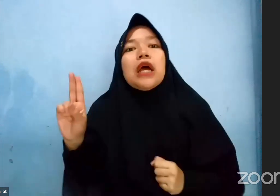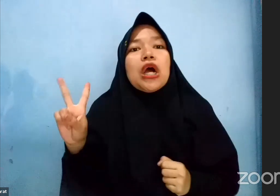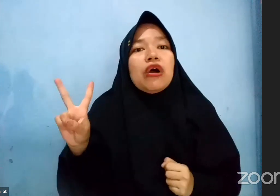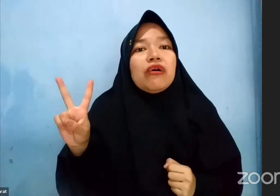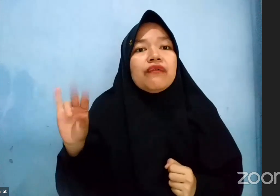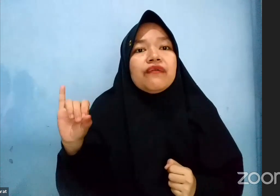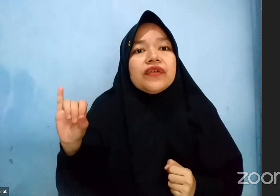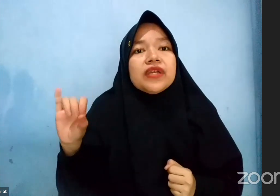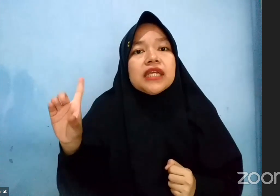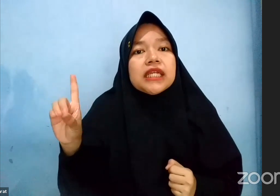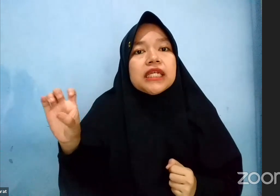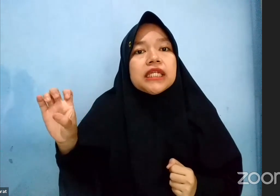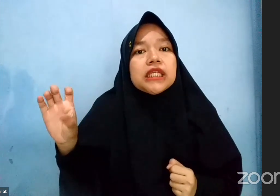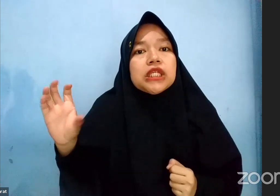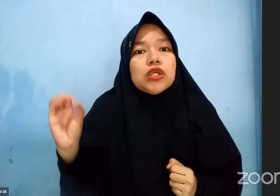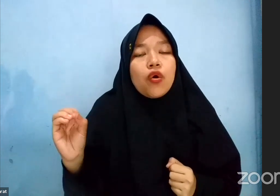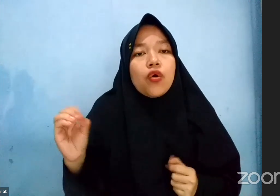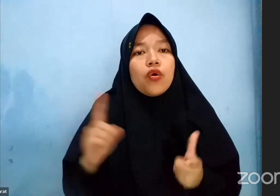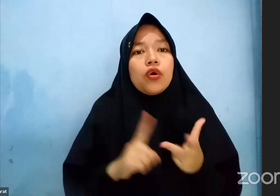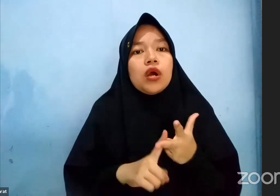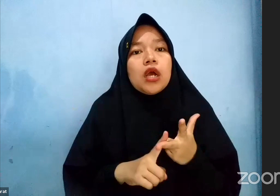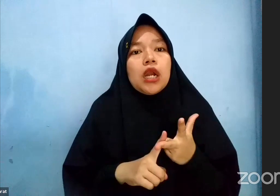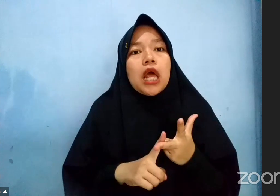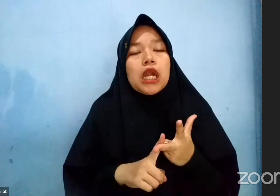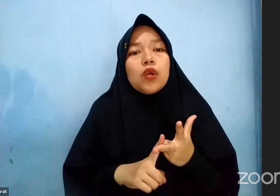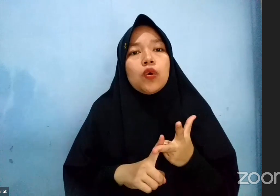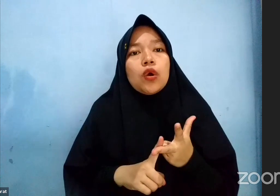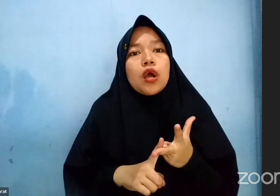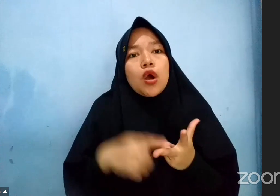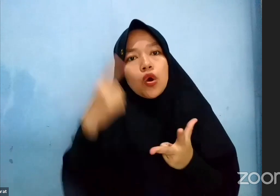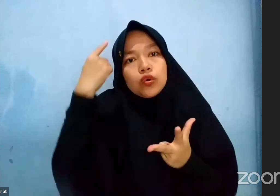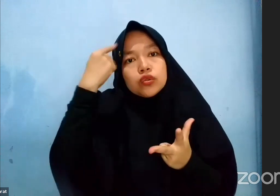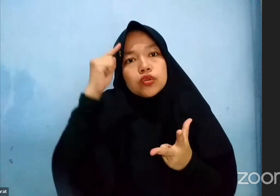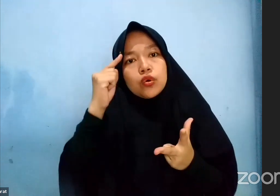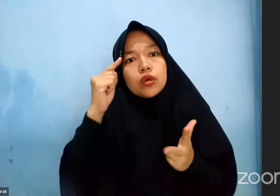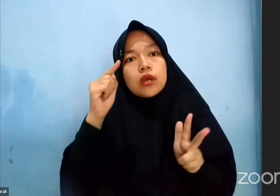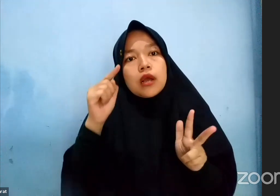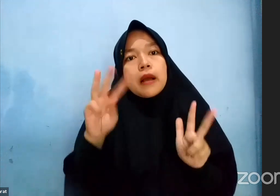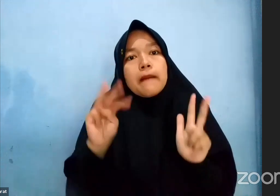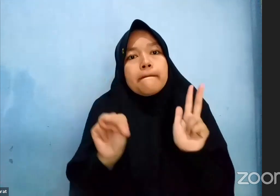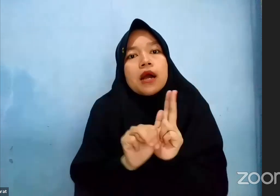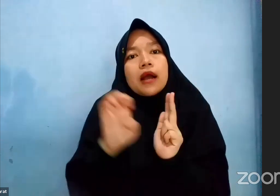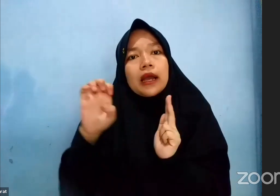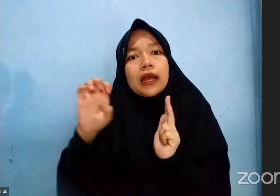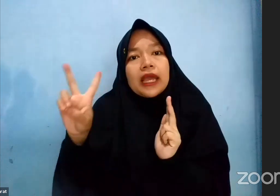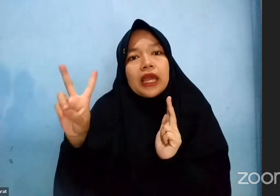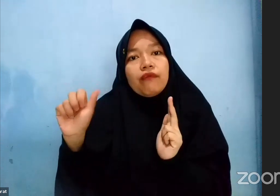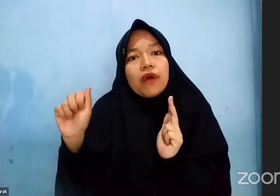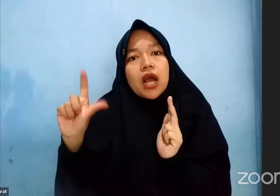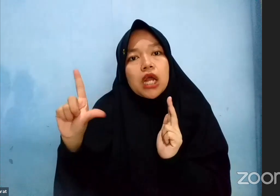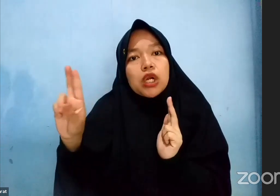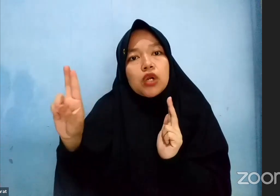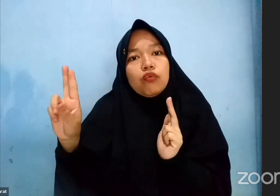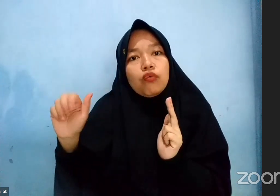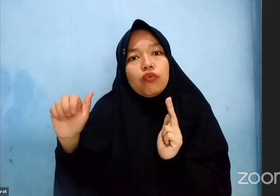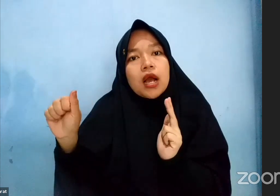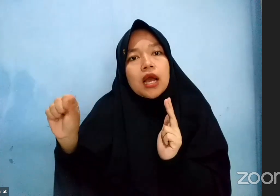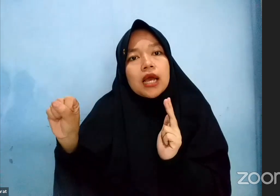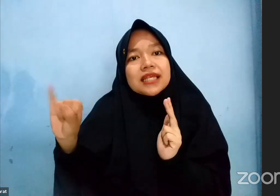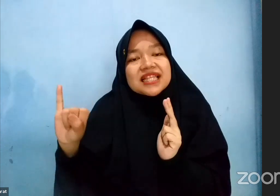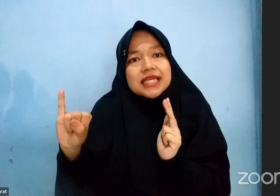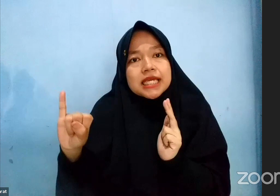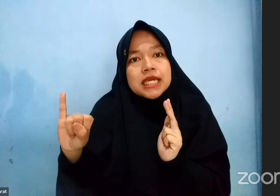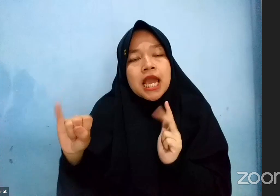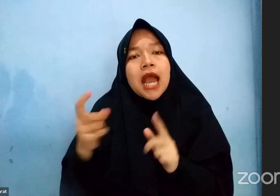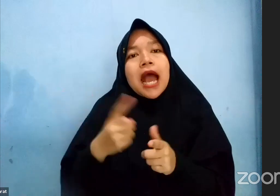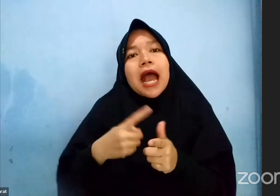medianya teman-teman pengembang teknologi pembelajaran itu dalam pengawalan ketat sesuai dengan Kurikulum yang ada dan